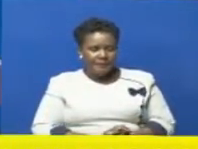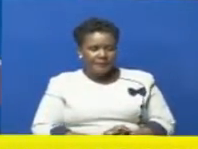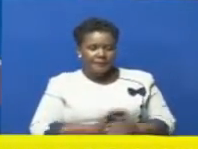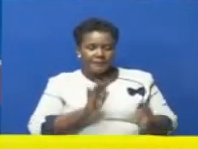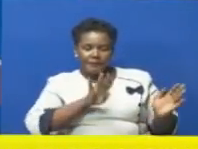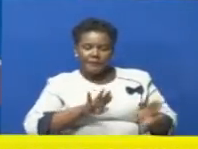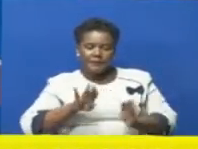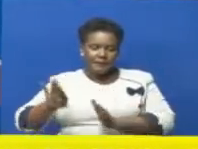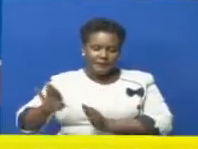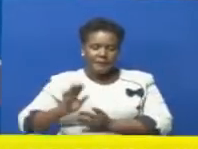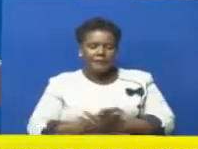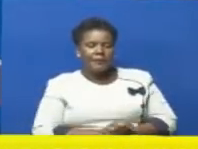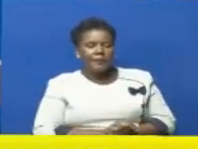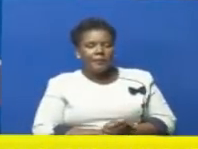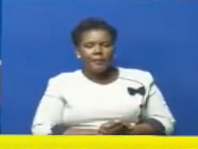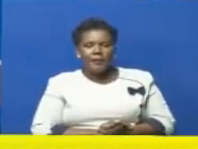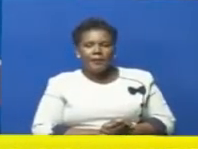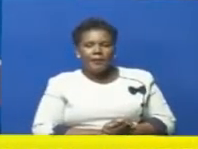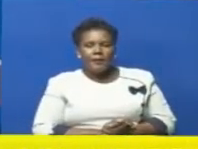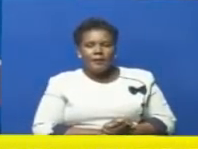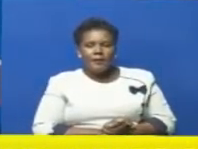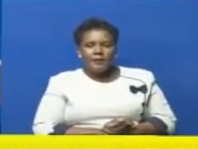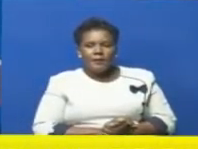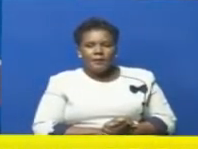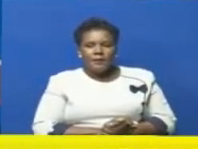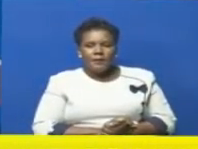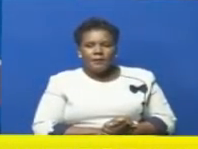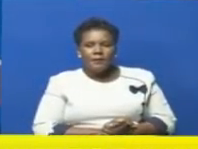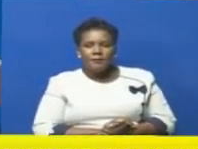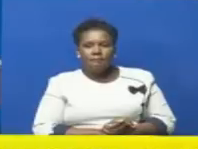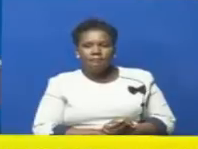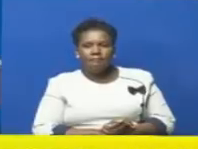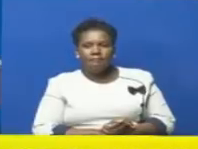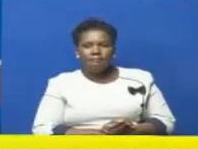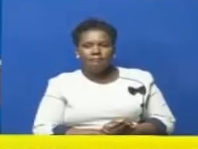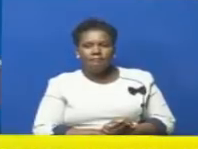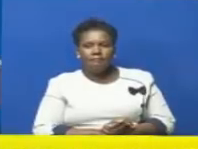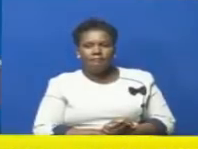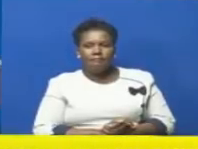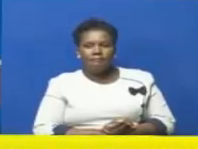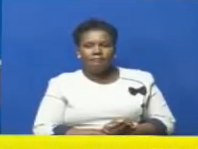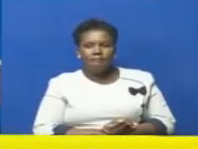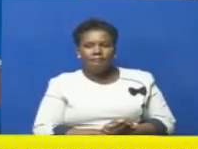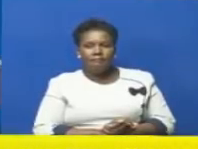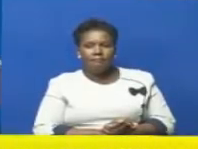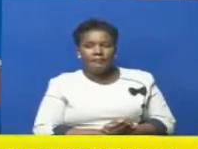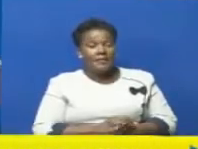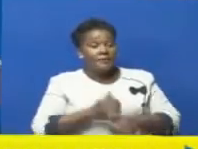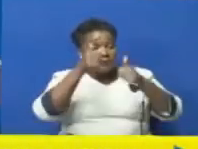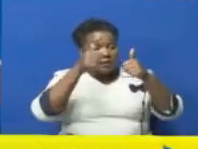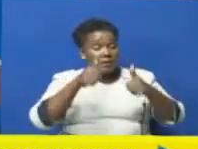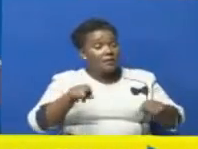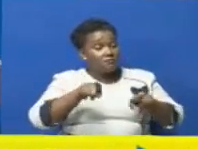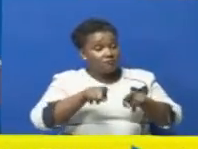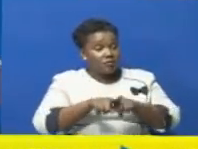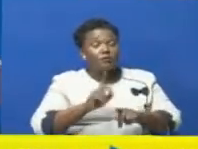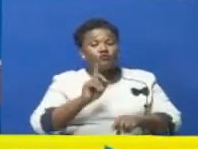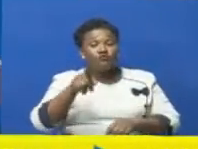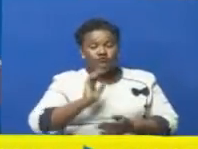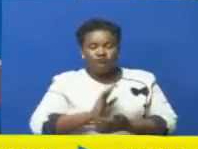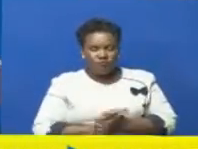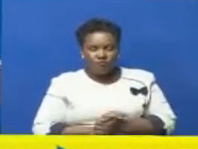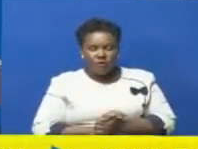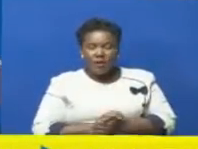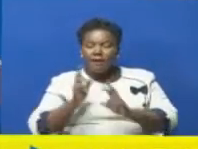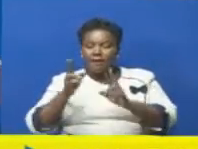mkoani Kagera, na sasa tuungane moja kwa moja na mtangazaji mwenzangu Ramadhan Mpenda akiwa huko na anazungumza na mufti